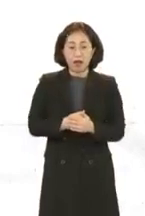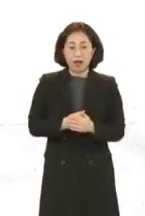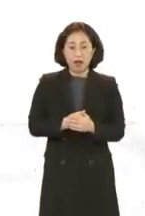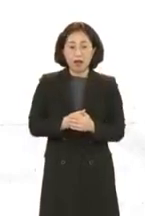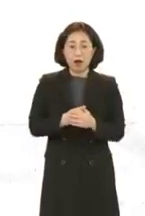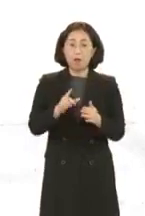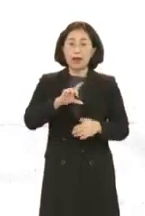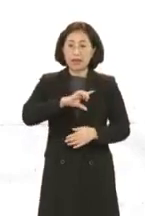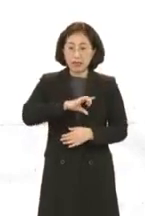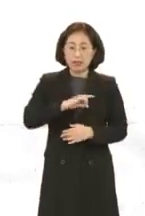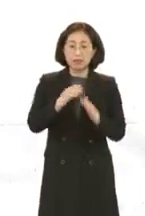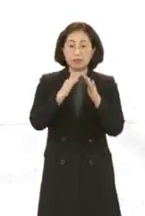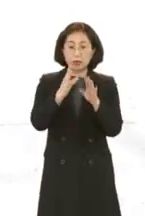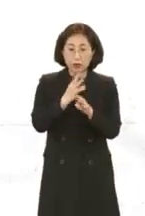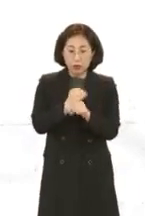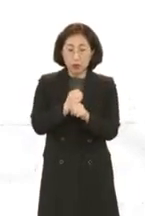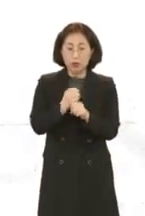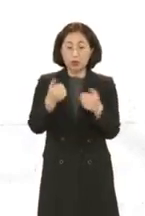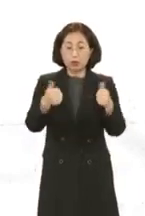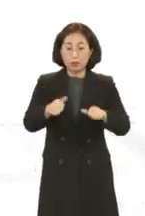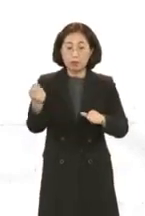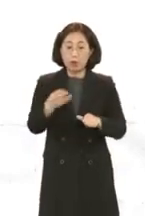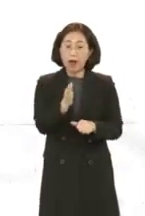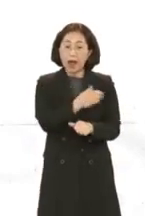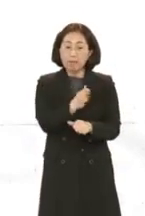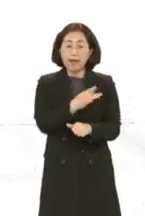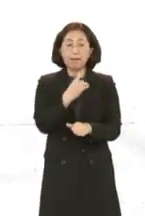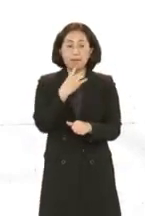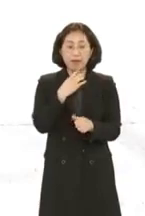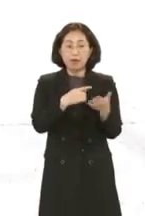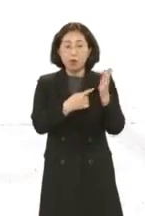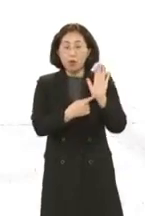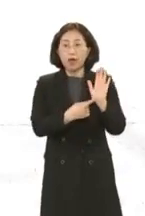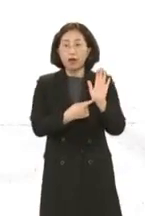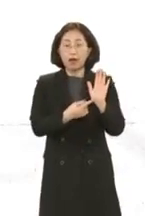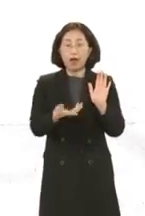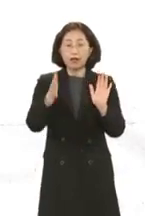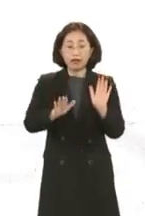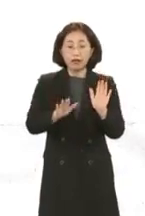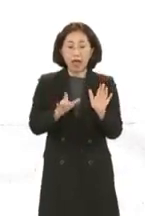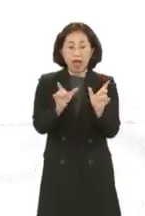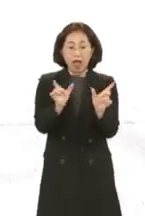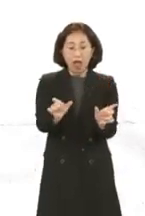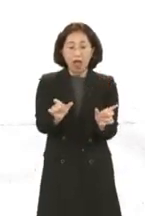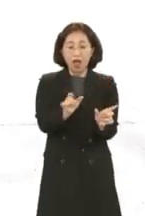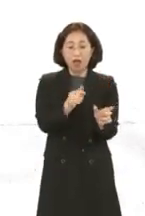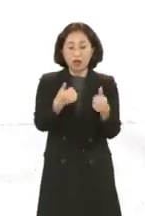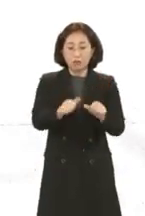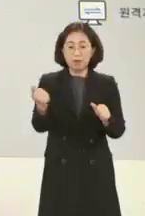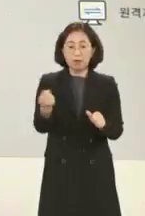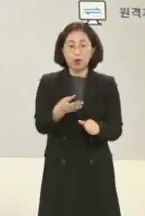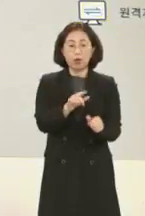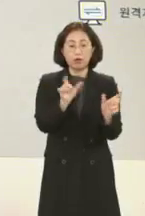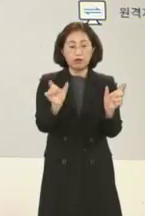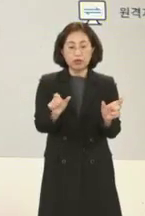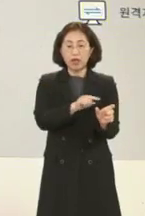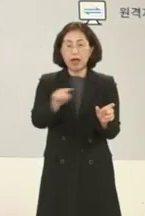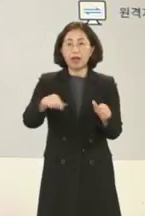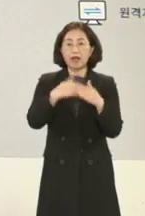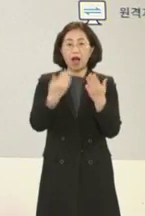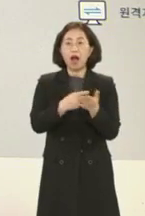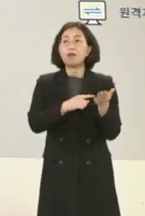소유자의 이름과 주소, 그리고 주민번호 앞자리까지만 공개돼야 하지만 뒷자리까지 모두 그대로 노출된 겁니다. 더